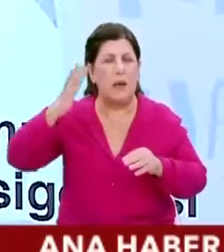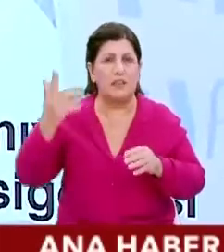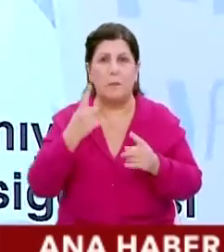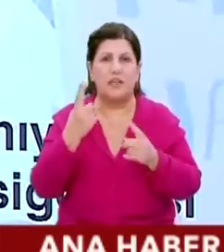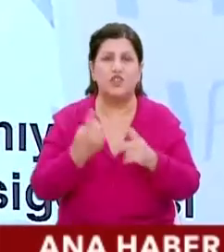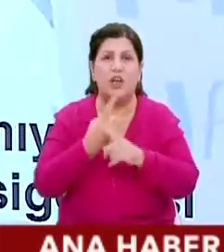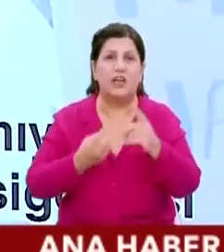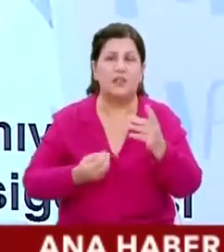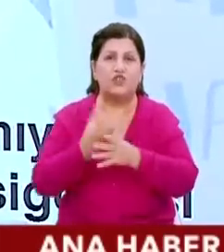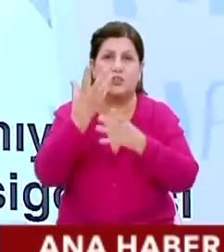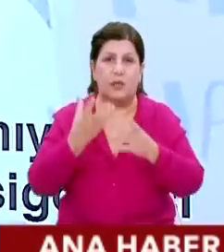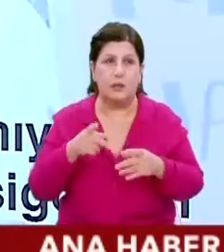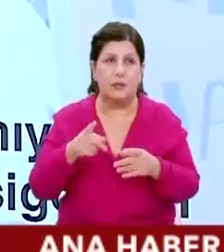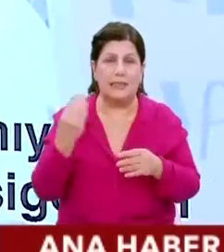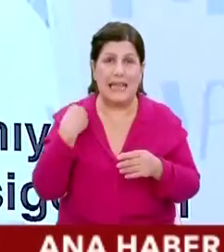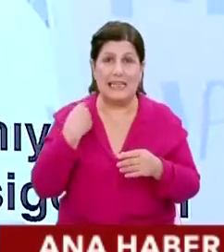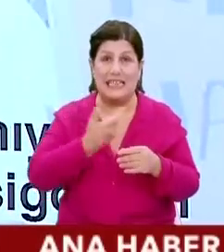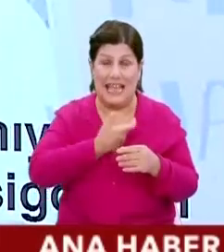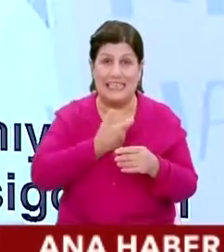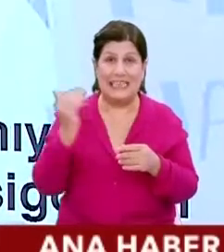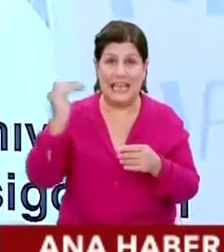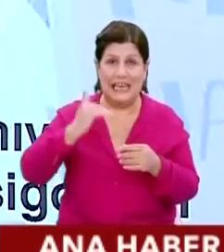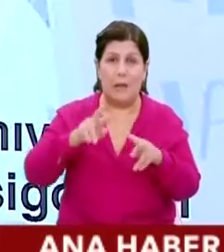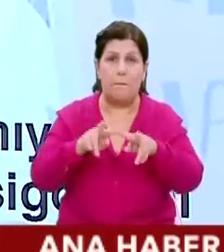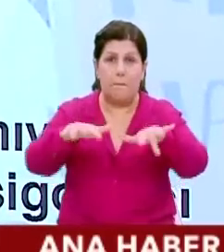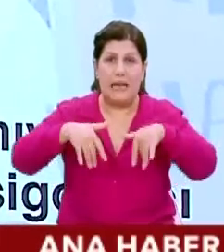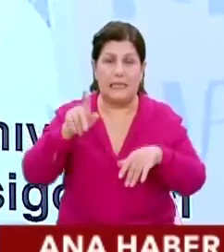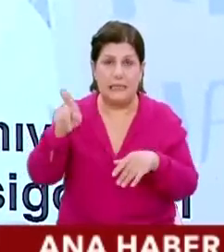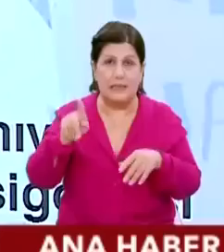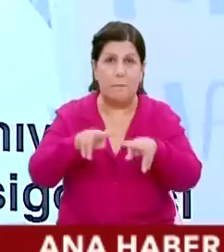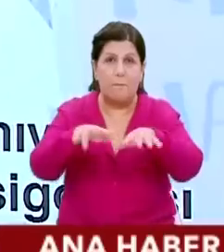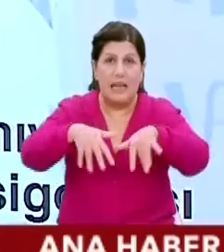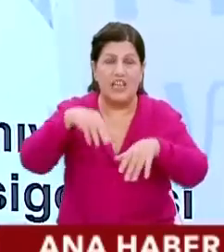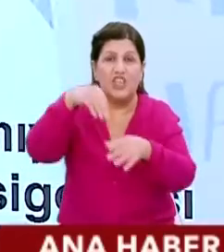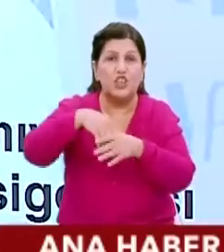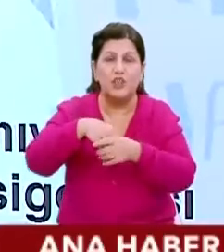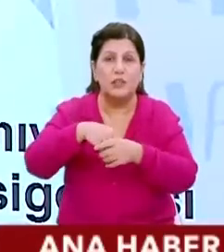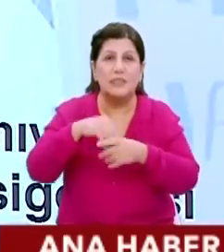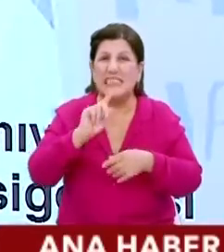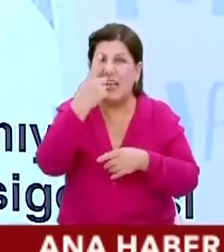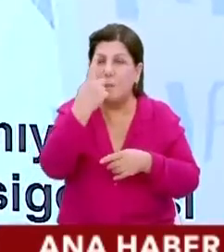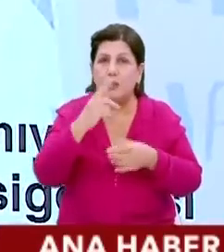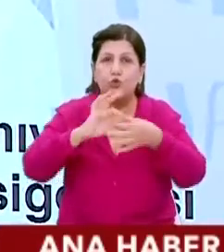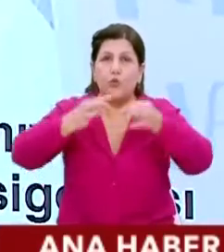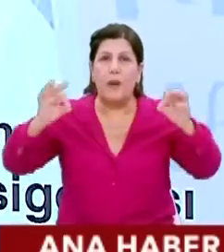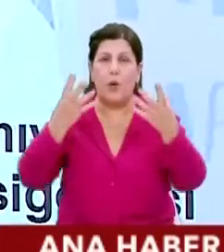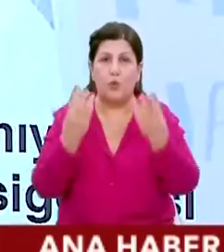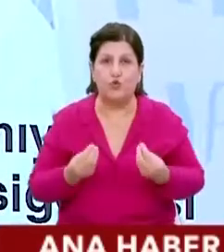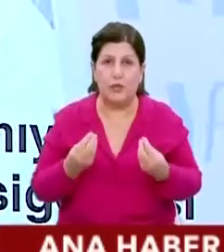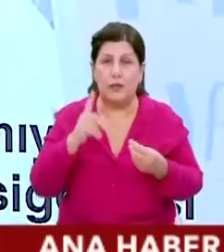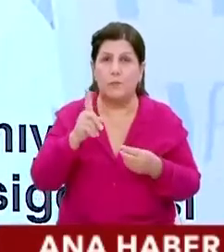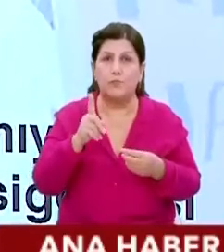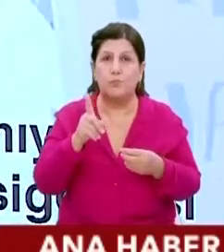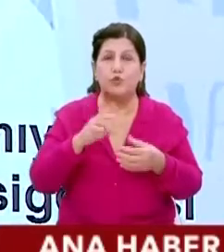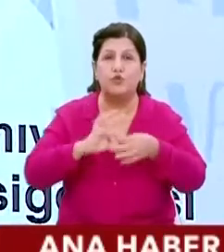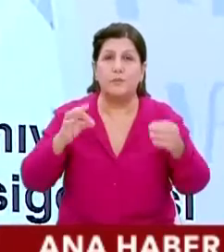bir boyuta evrilecekti yeni yasa gelecek meclise ve yeni yasanın içinde tek bir cümle olacak bu